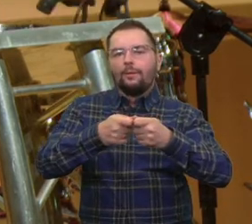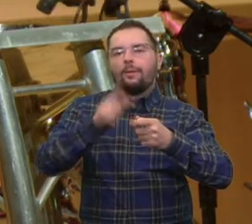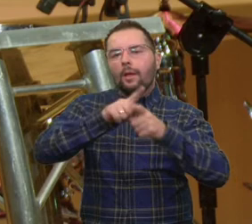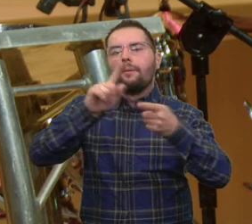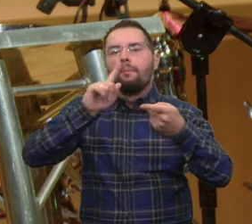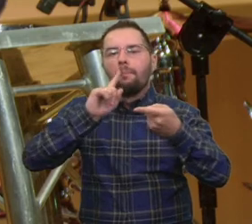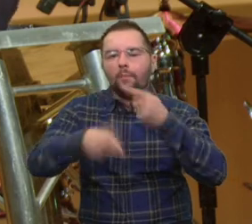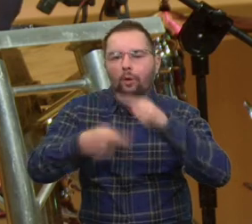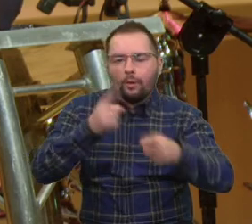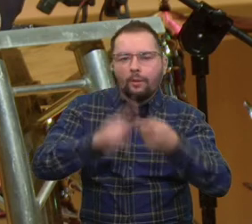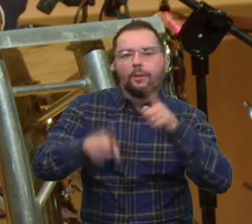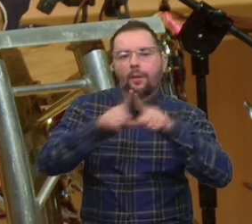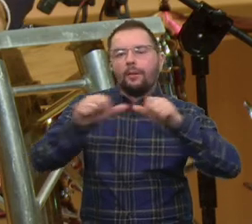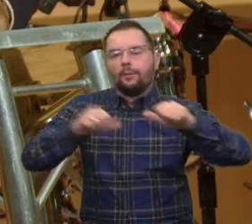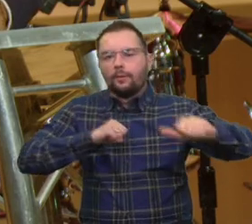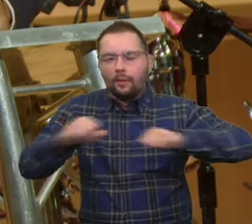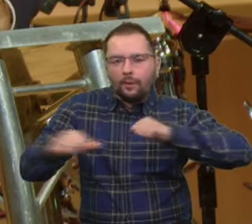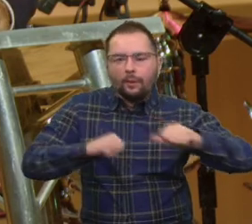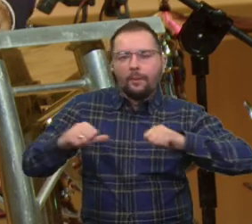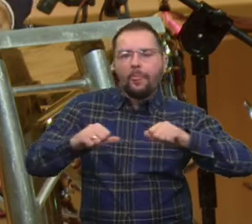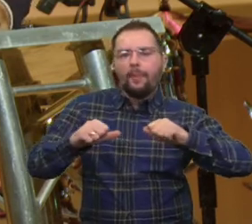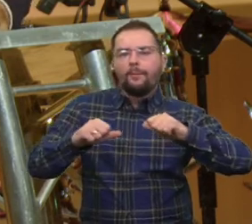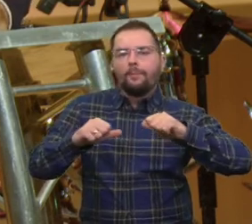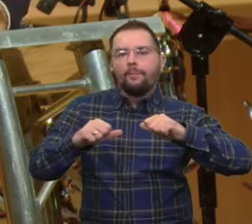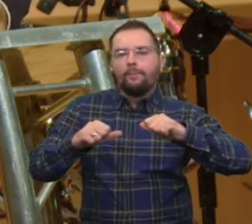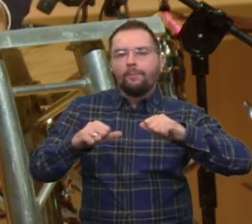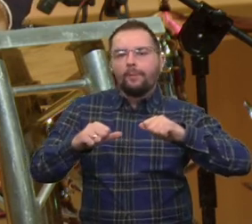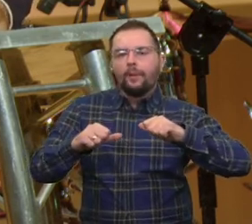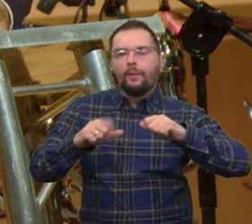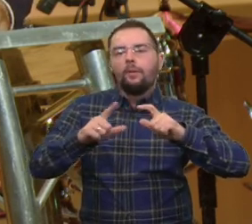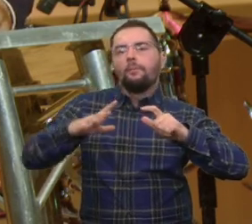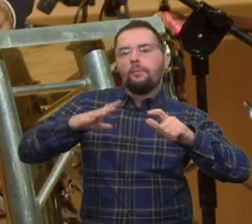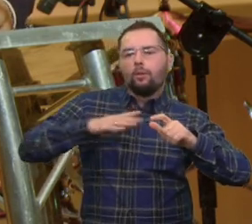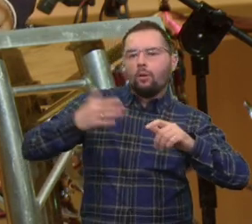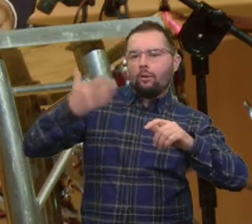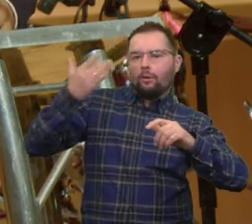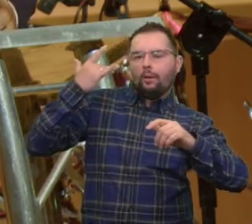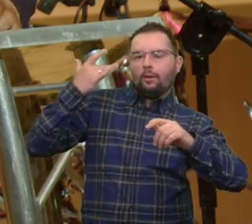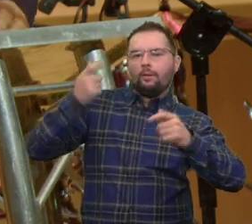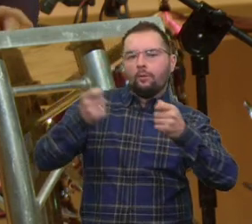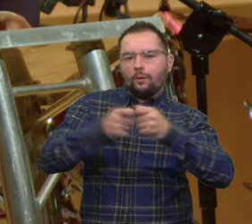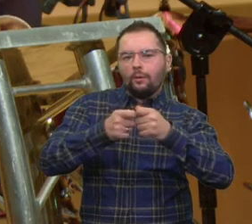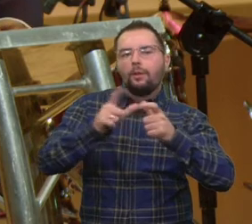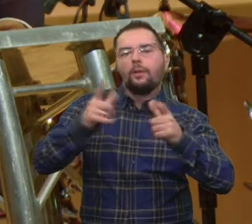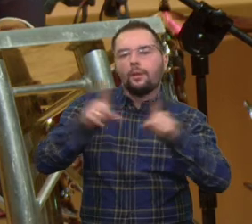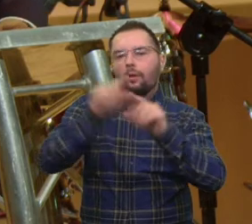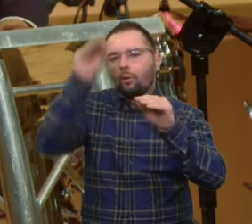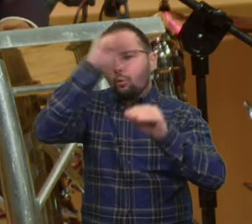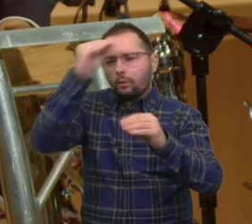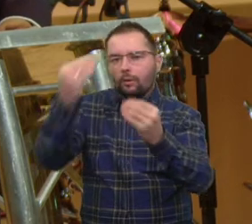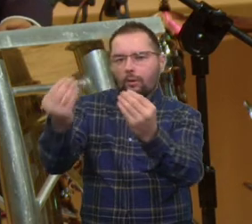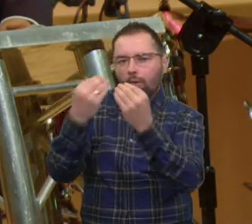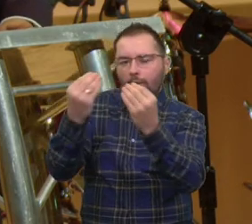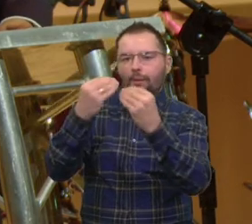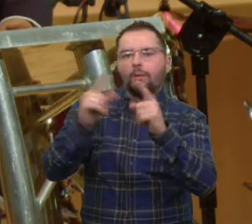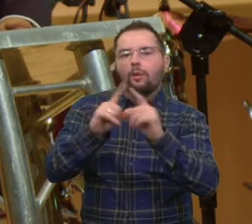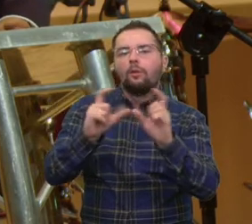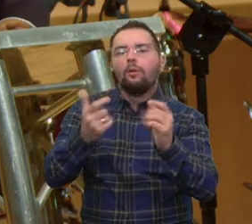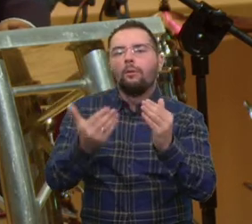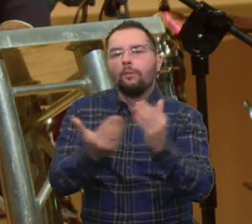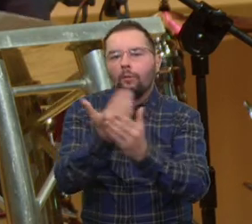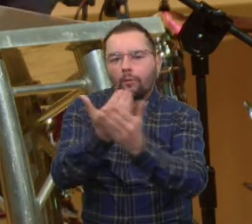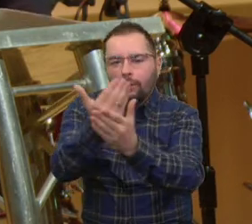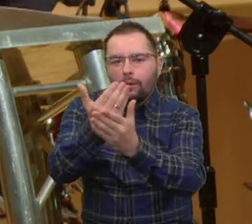polityce, tak jak i w samorządach, w pracy, łączymy to, co kiedyś, bo przecież z tego też się uczymy, z tym, co współczesne,